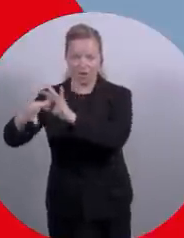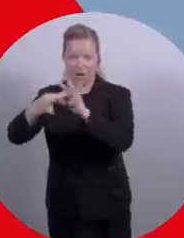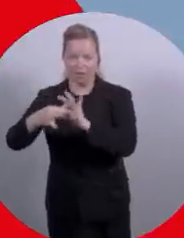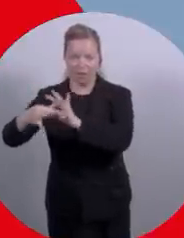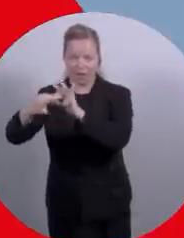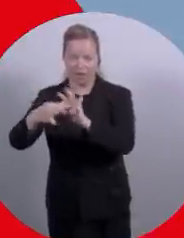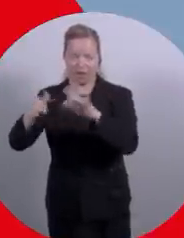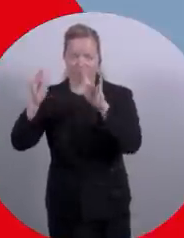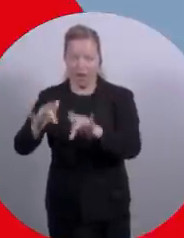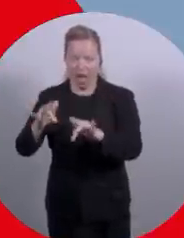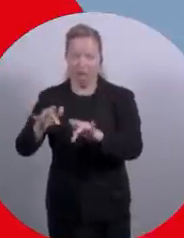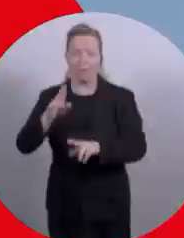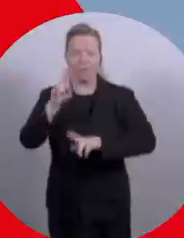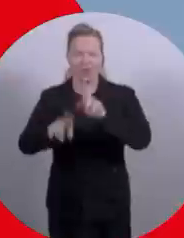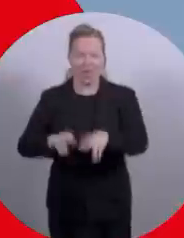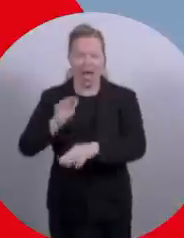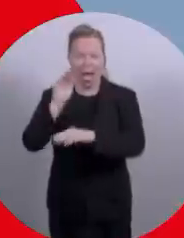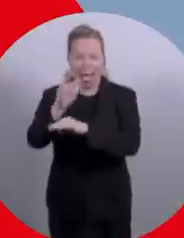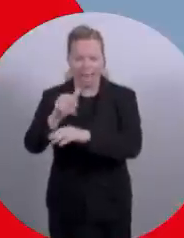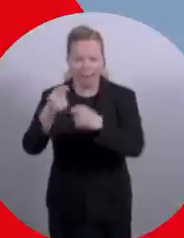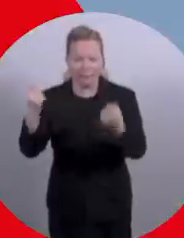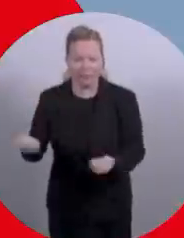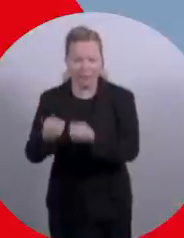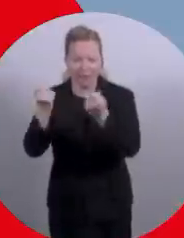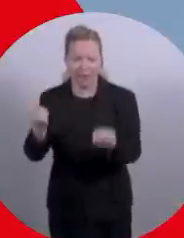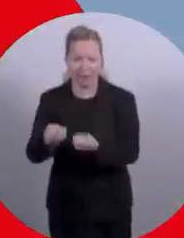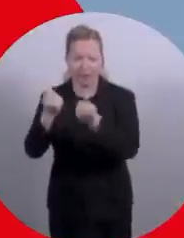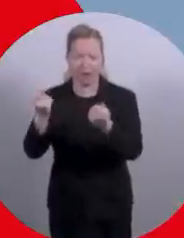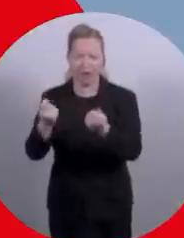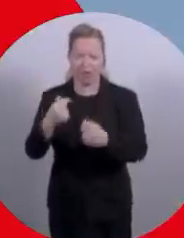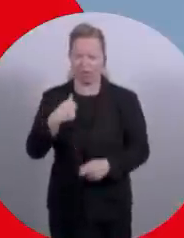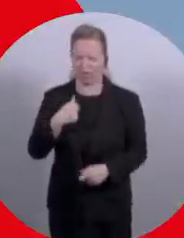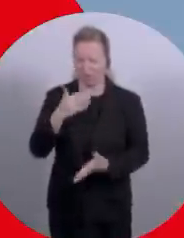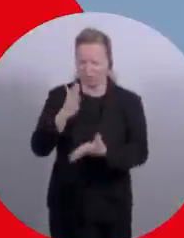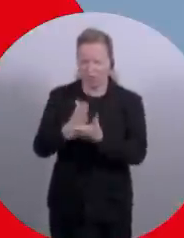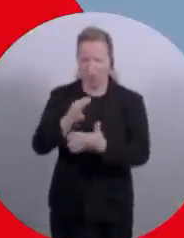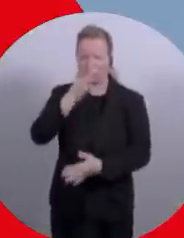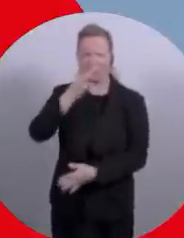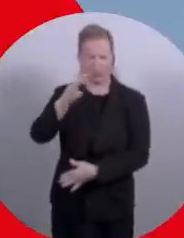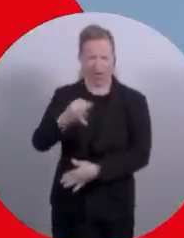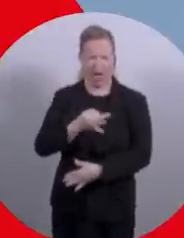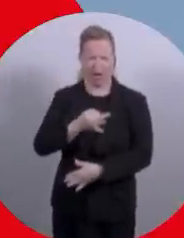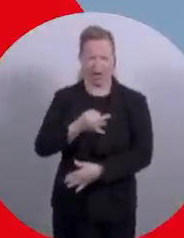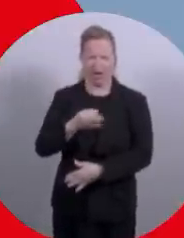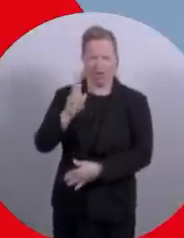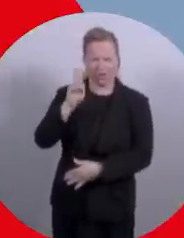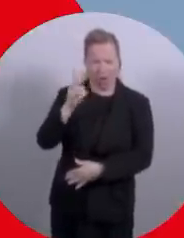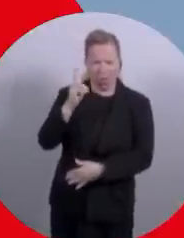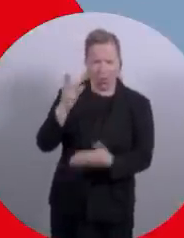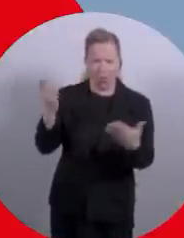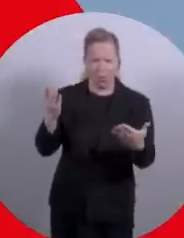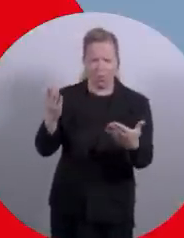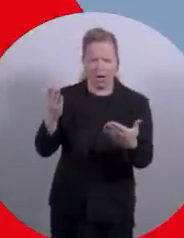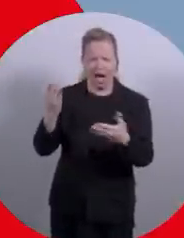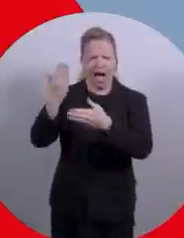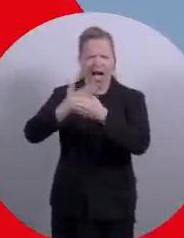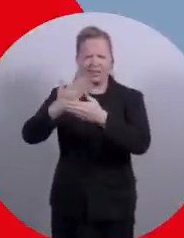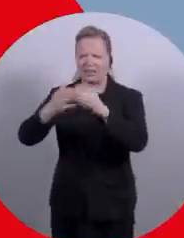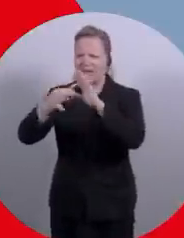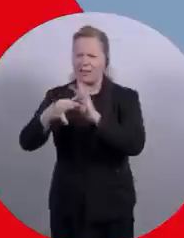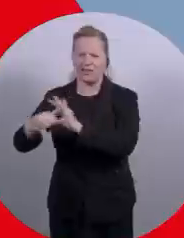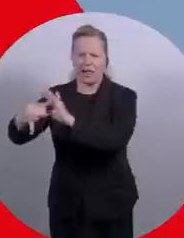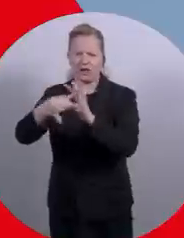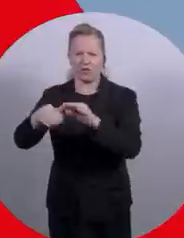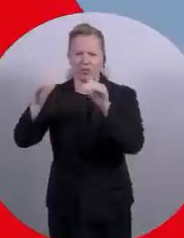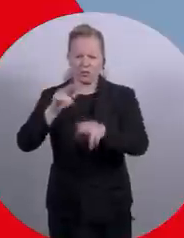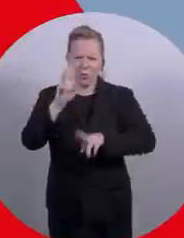betreiben Pflegeheime und der Frage mit uns schon am Ende des Tages warum muss eine Aktiengesellschaft ein Pflegeheim